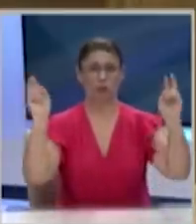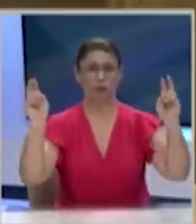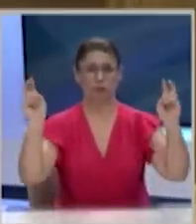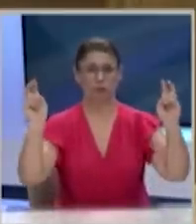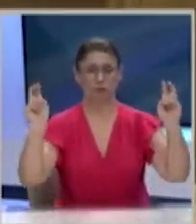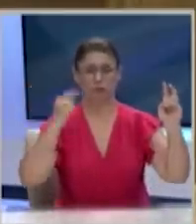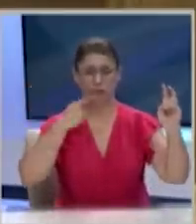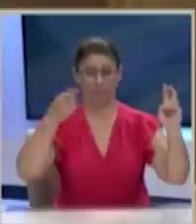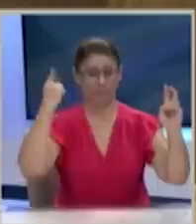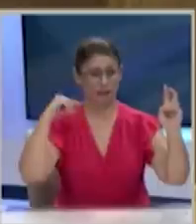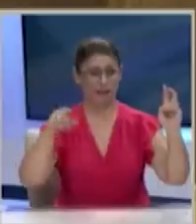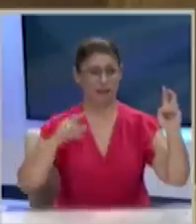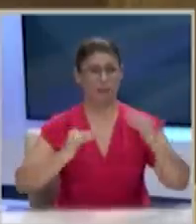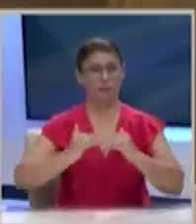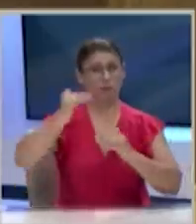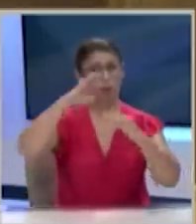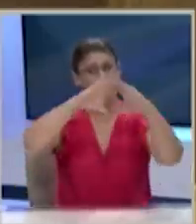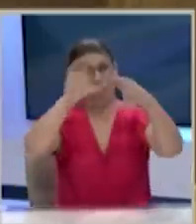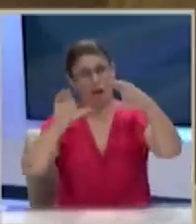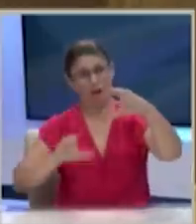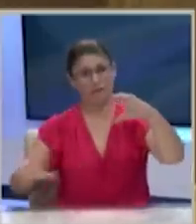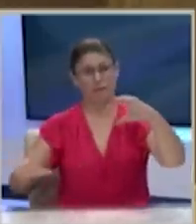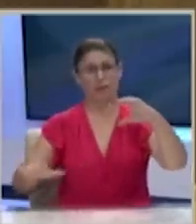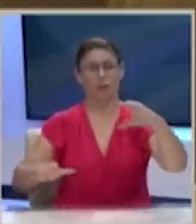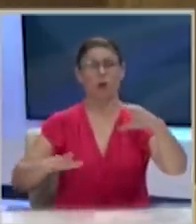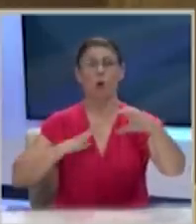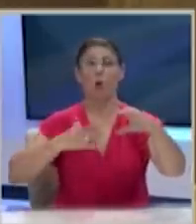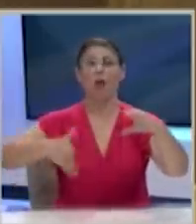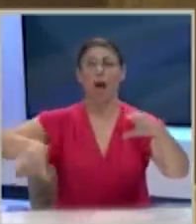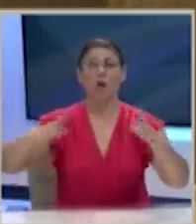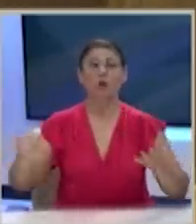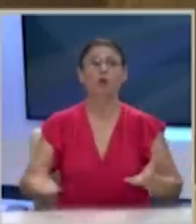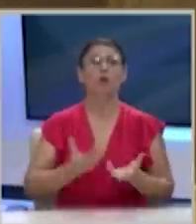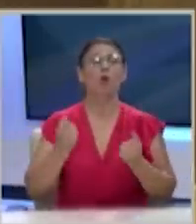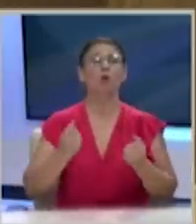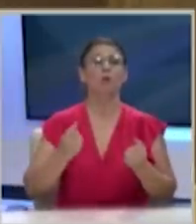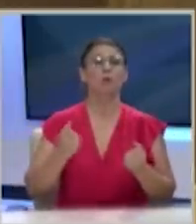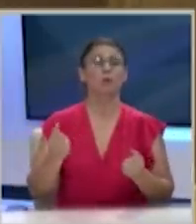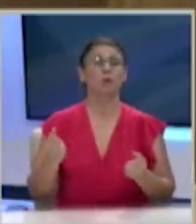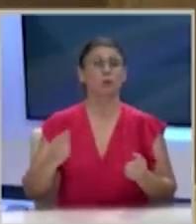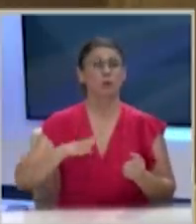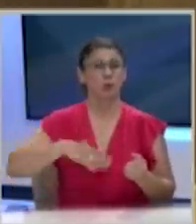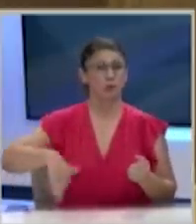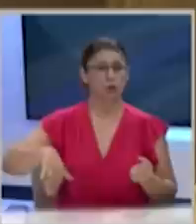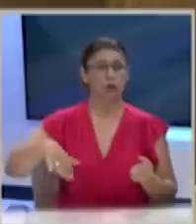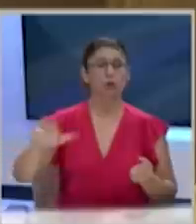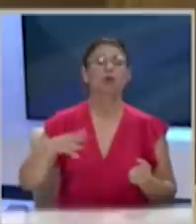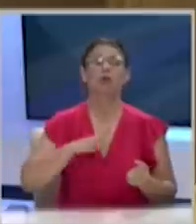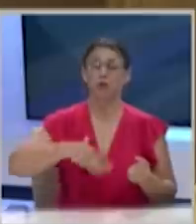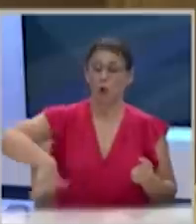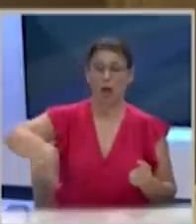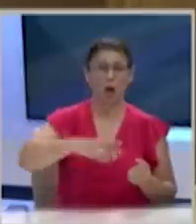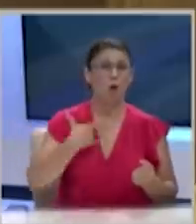βγήκε πέρσι από τη Βόρεια Εύβοια, ο λαός σώζει το λαό, γίνεται ακόμα περισσότερο επίκαιρο. Γιατί βγήκε